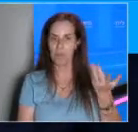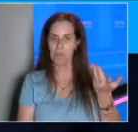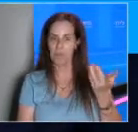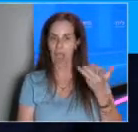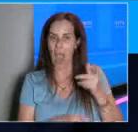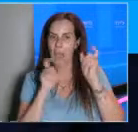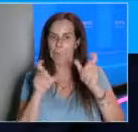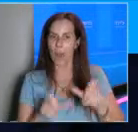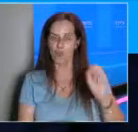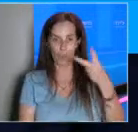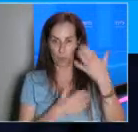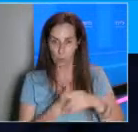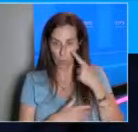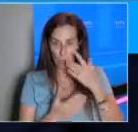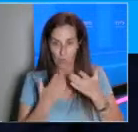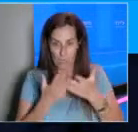של ההגבלות של השבועיים האחרונים?